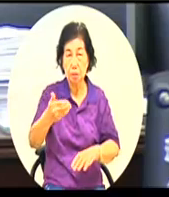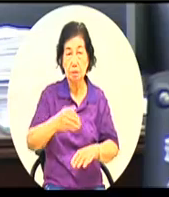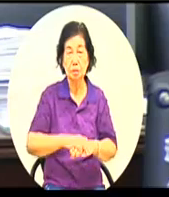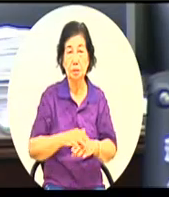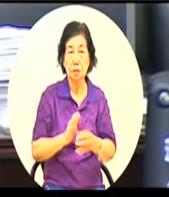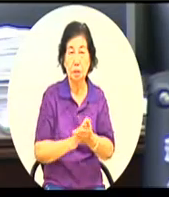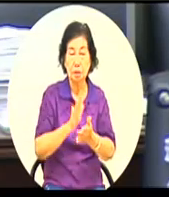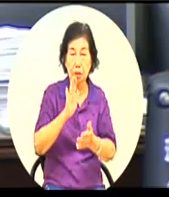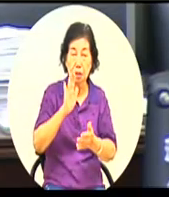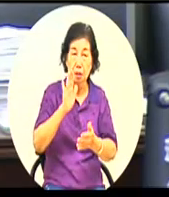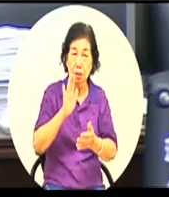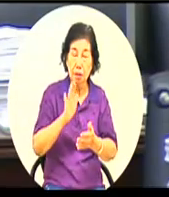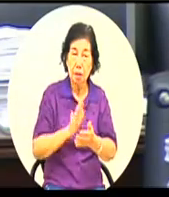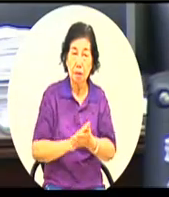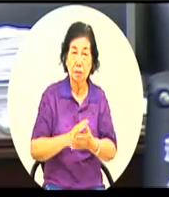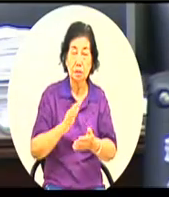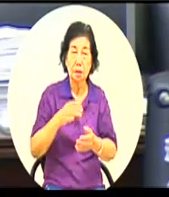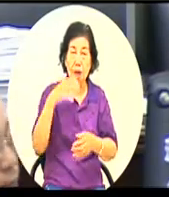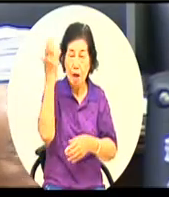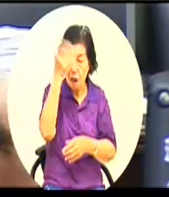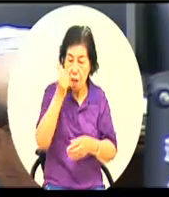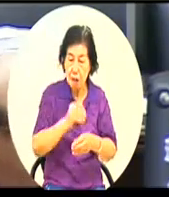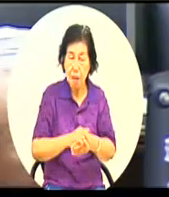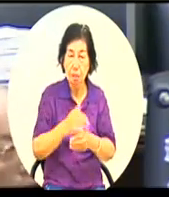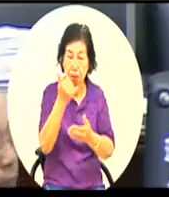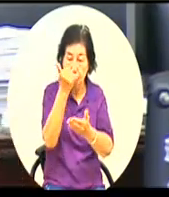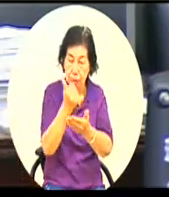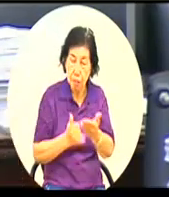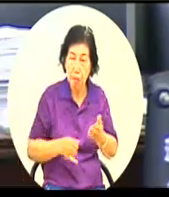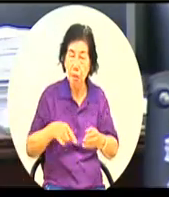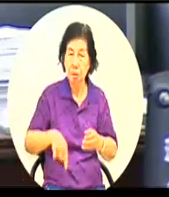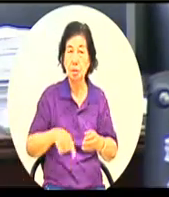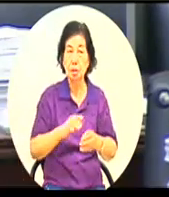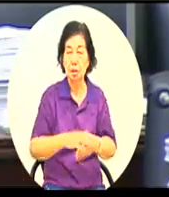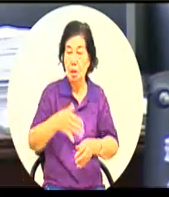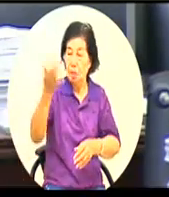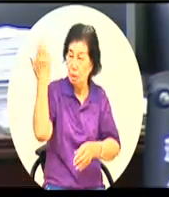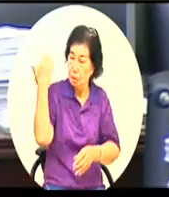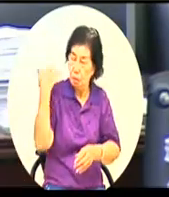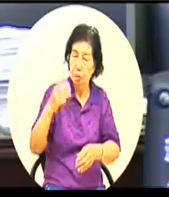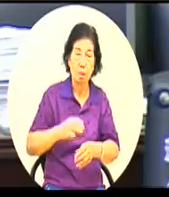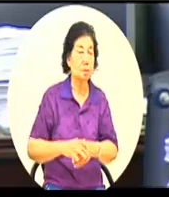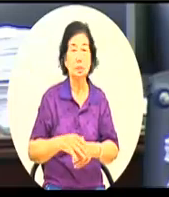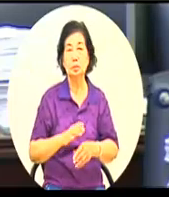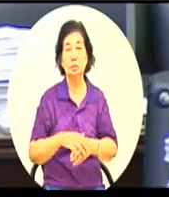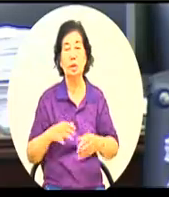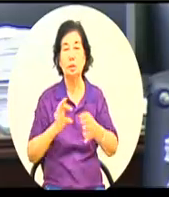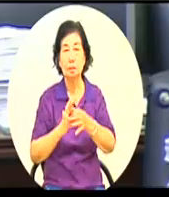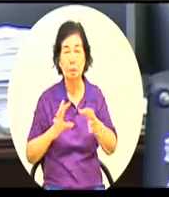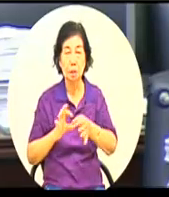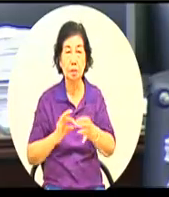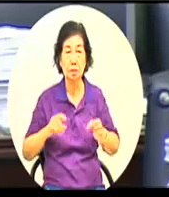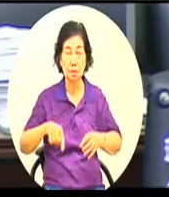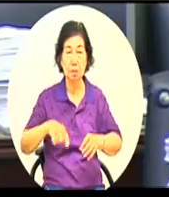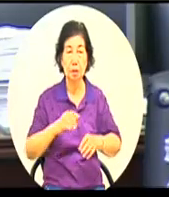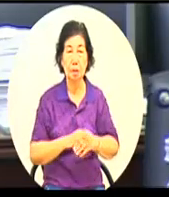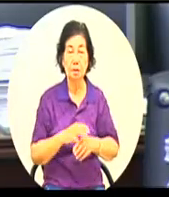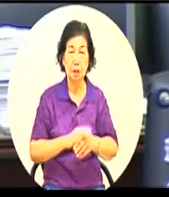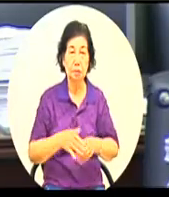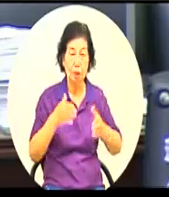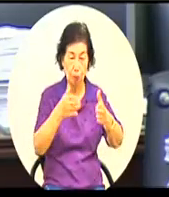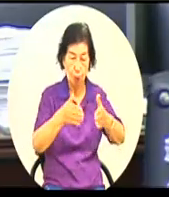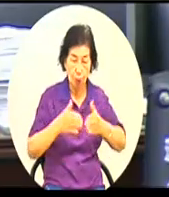往，因为那代表国家过去的承诺。退休制度是一个需要花时间的深度